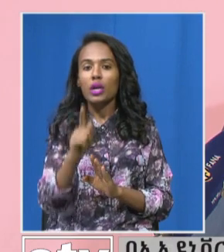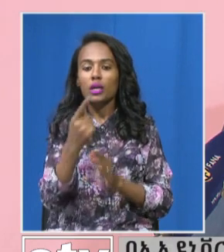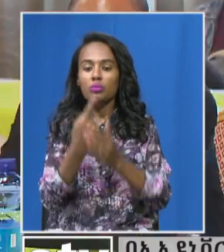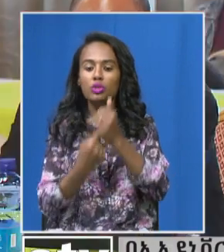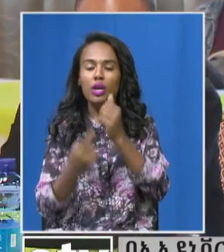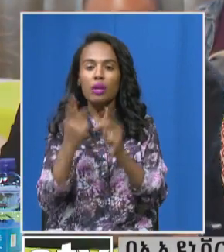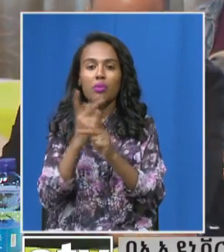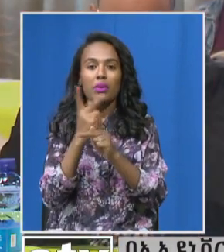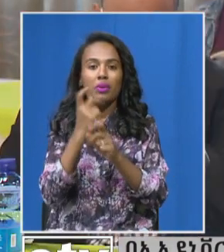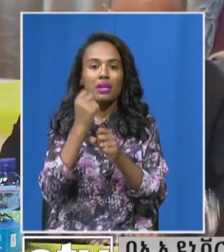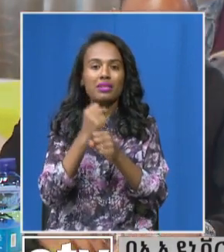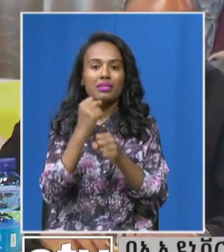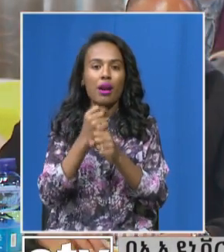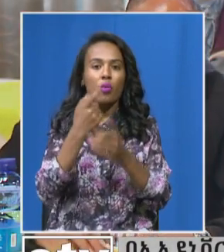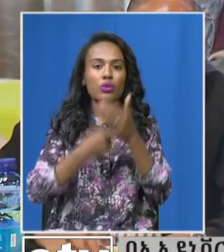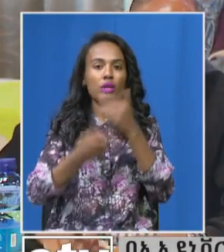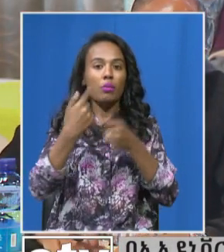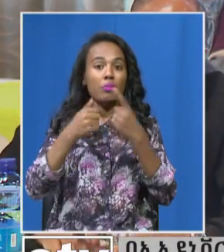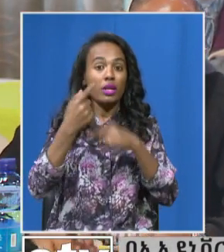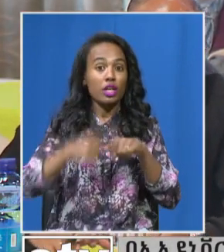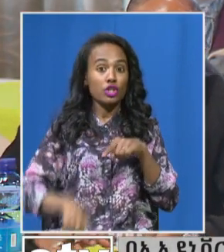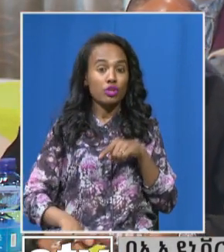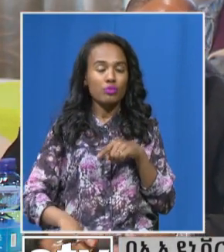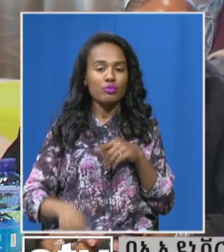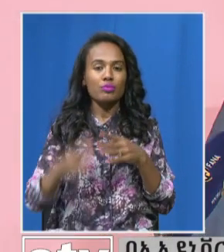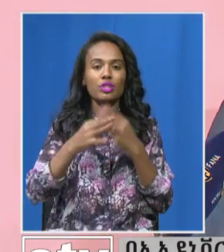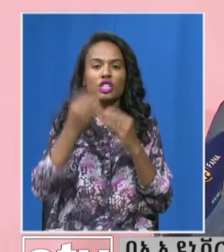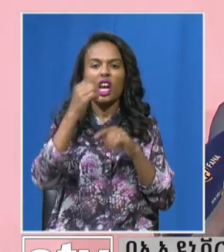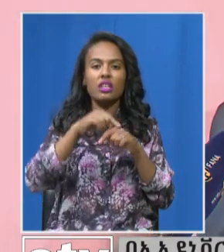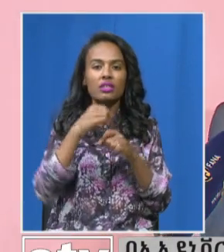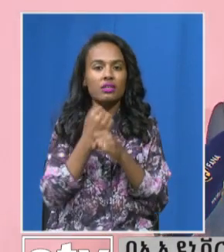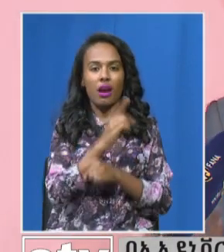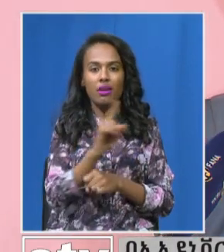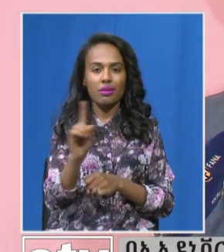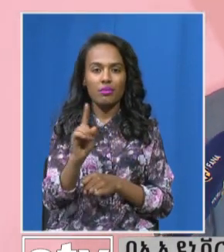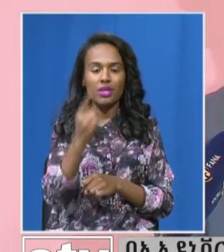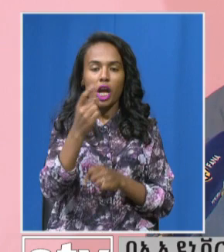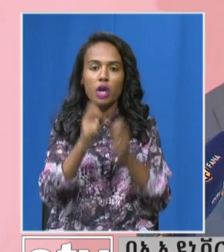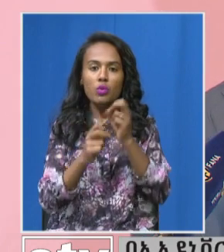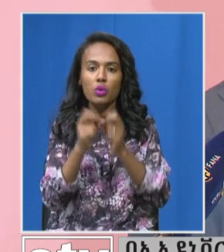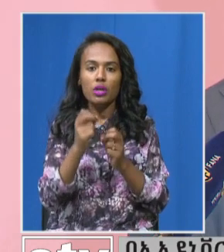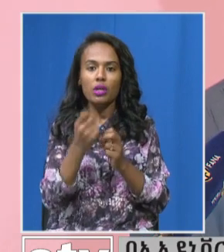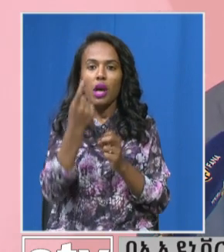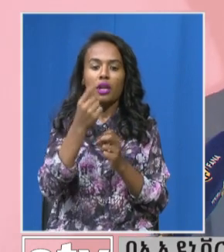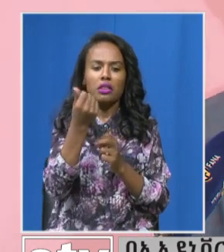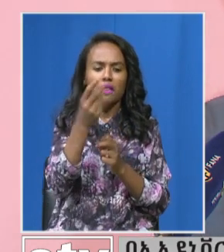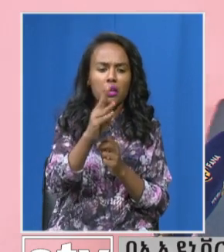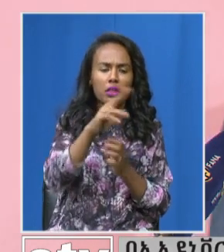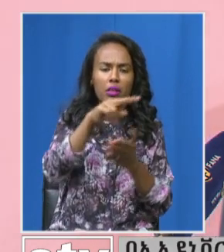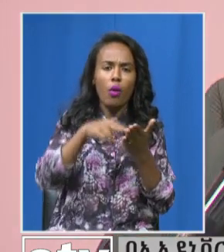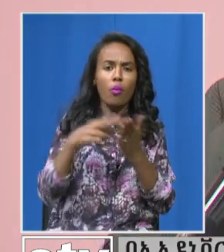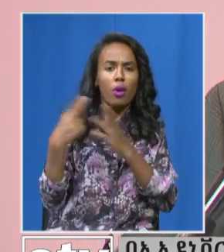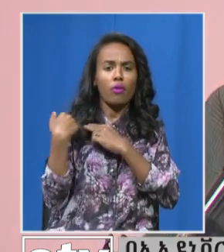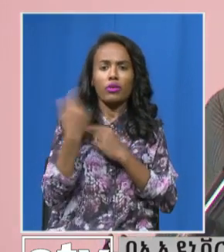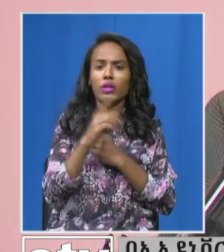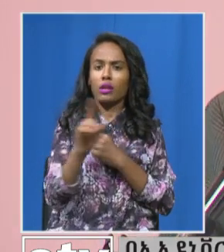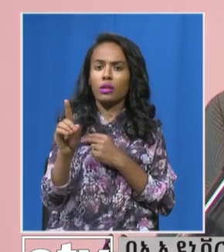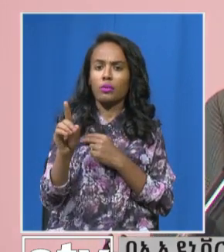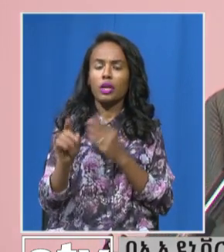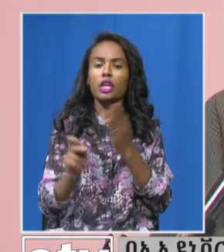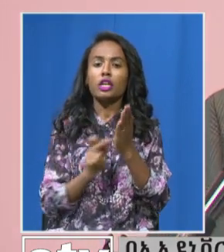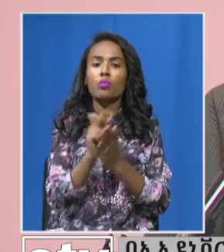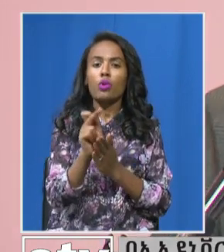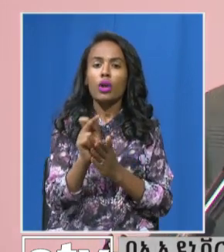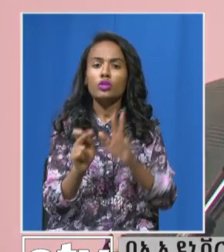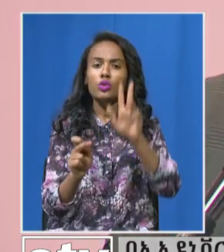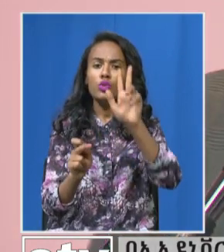የሚጠበቅ ስራ ውጤት ሊያስገኝ አይችልም። ምርጫ የአንድ ጊዜ ስራ አይደለም። የአንድ ወገን የአንድ የጥቂት ተቋሞች ኃላፊነት አይደለም። ዲሞክራሲ